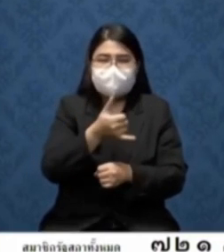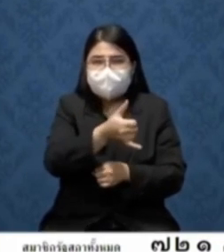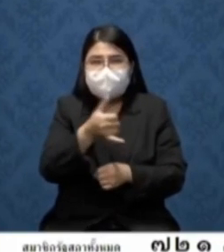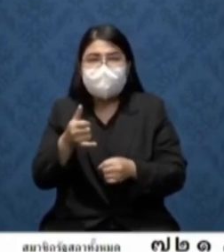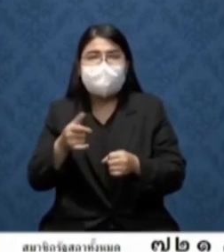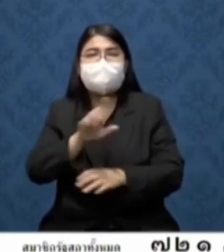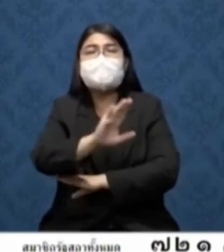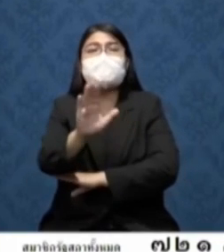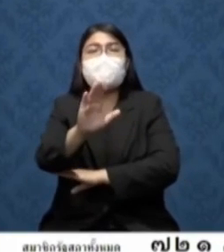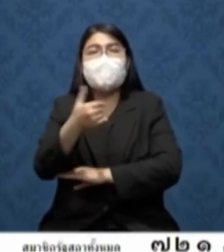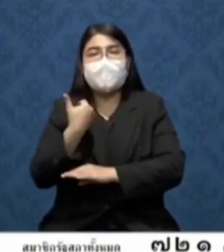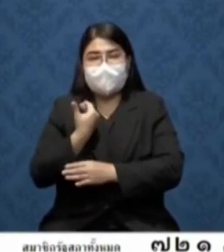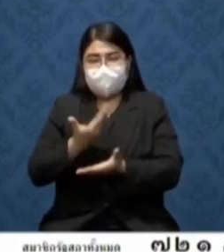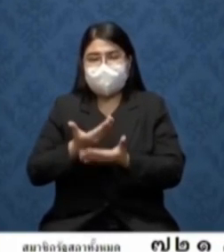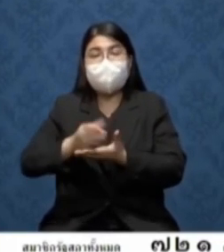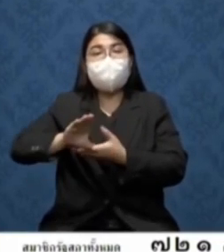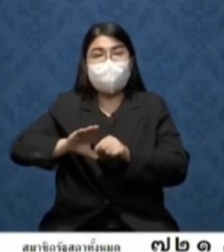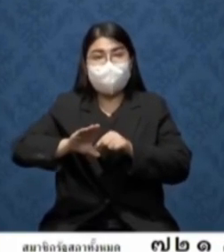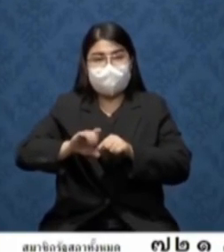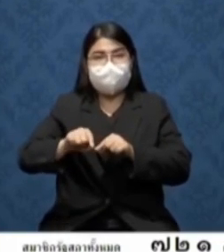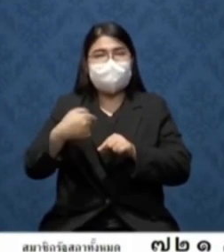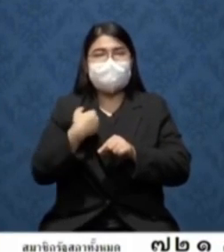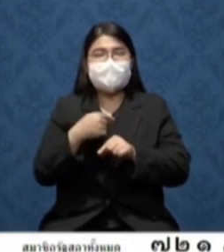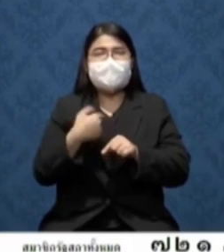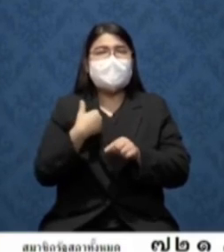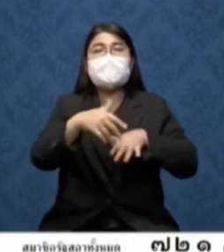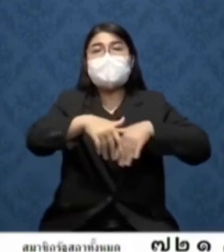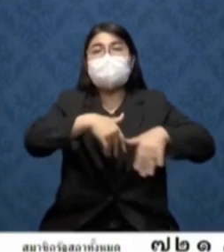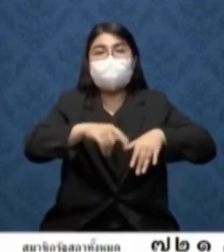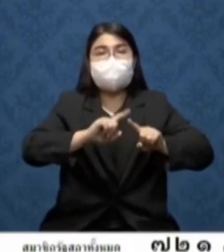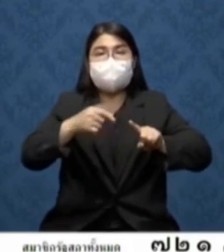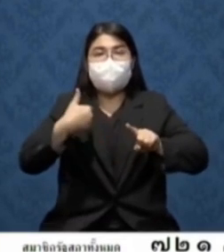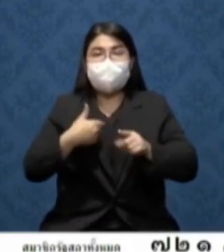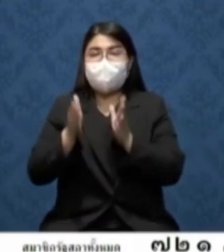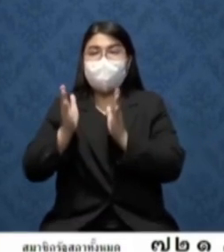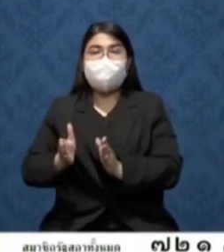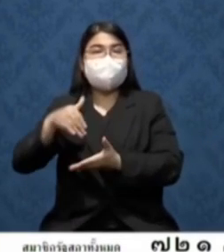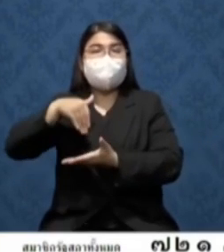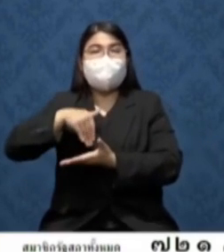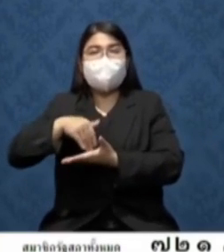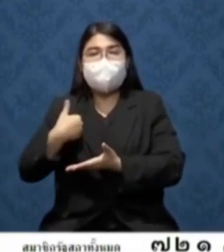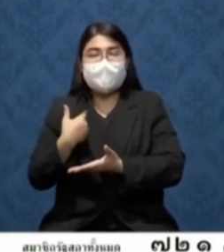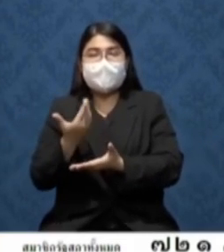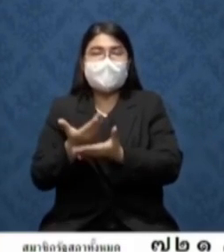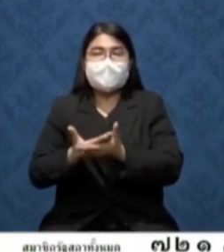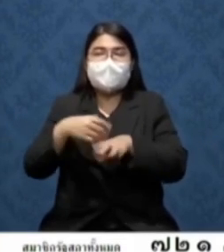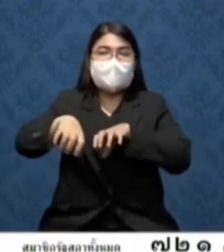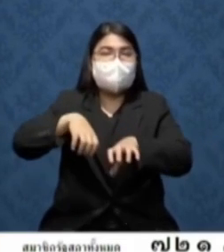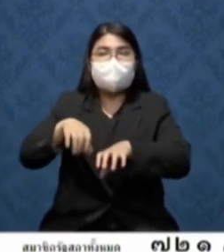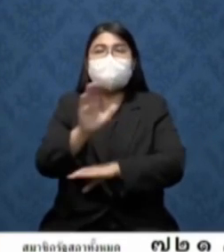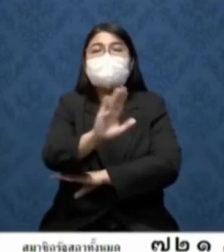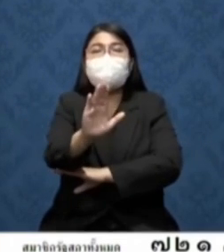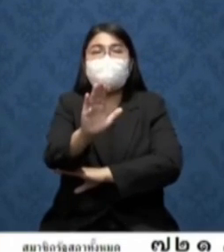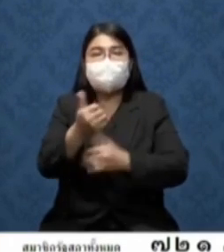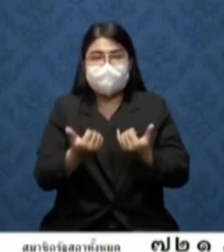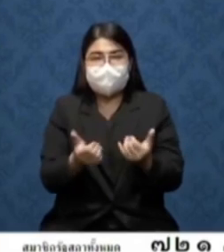การทำให้งบประมาณใกล้ประชาชนมากที่สุดไม่ต้องมีเอเจนต์หรือตัวกลางวิ่งงบประมาณให้ประช